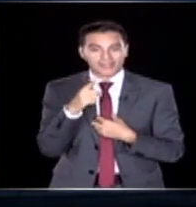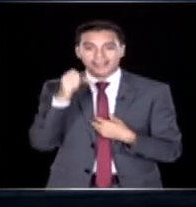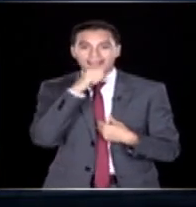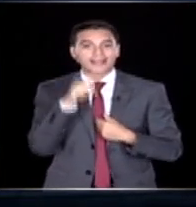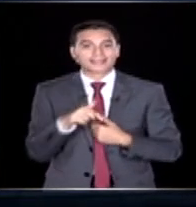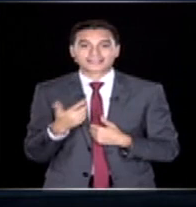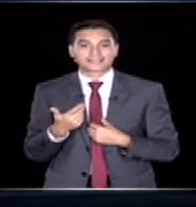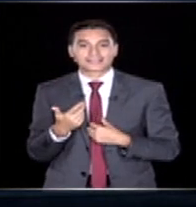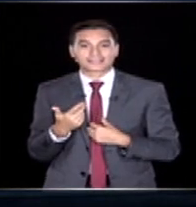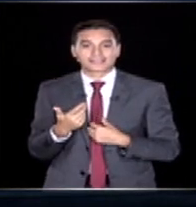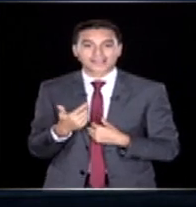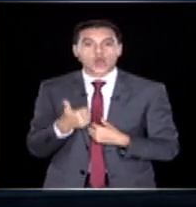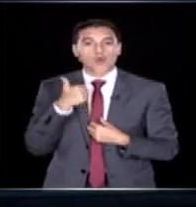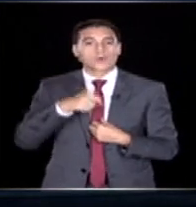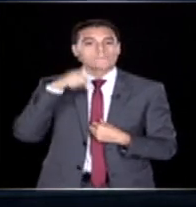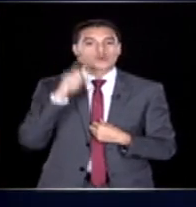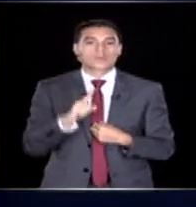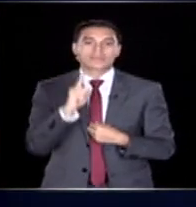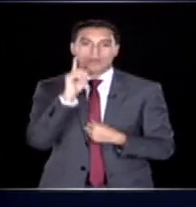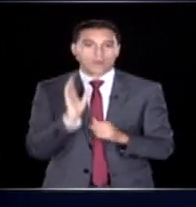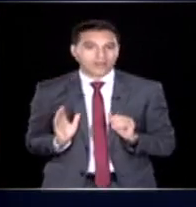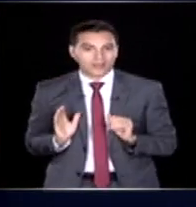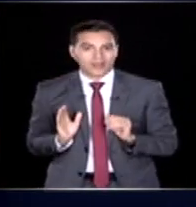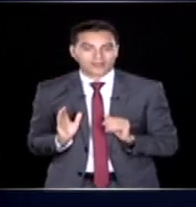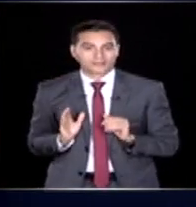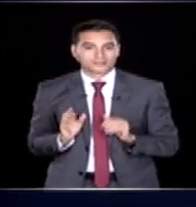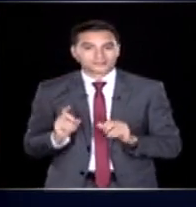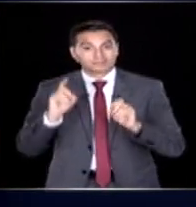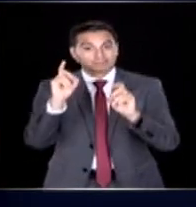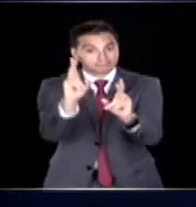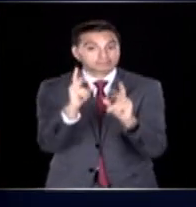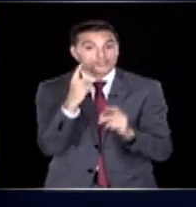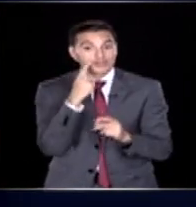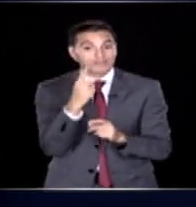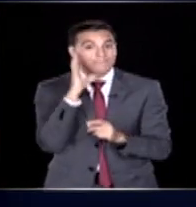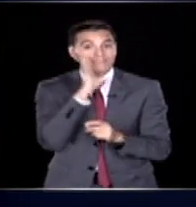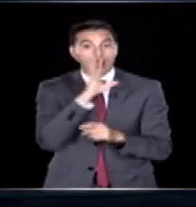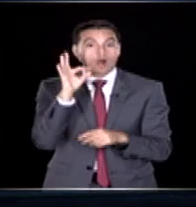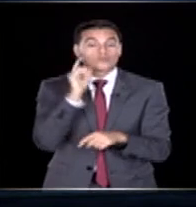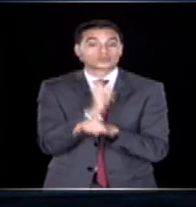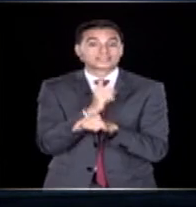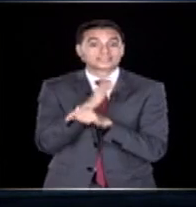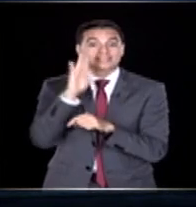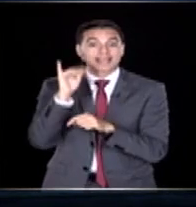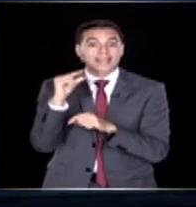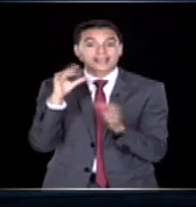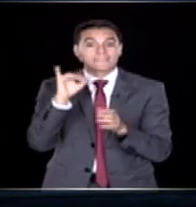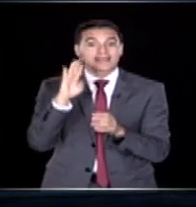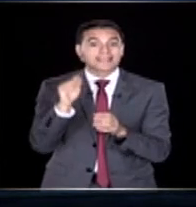هتغنينا إيه النهاردة؟ حلوين من يومنا والله. حلوين من يومنا والله للعظيم سيد مكاوي.